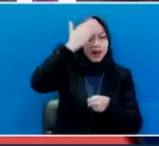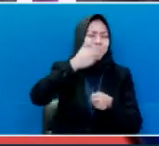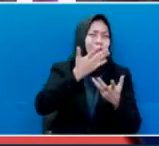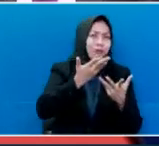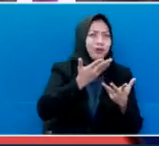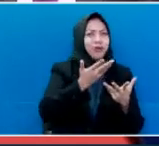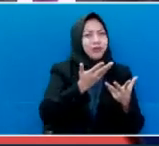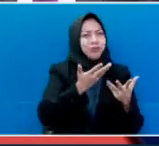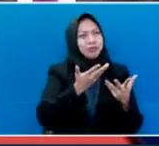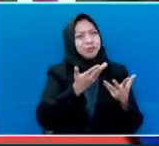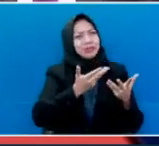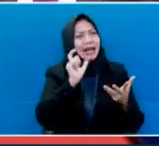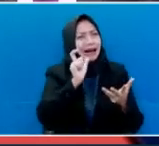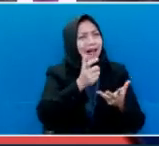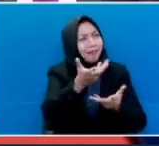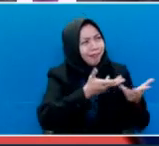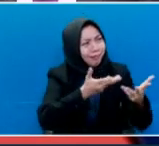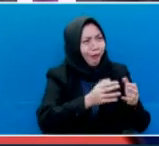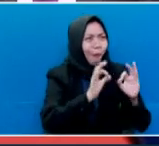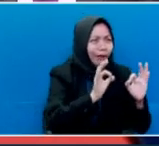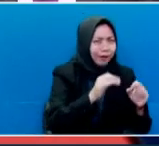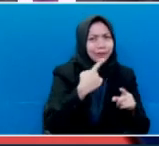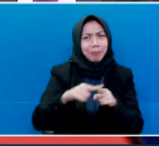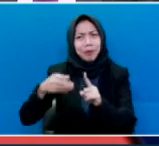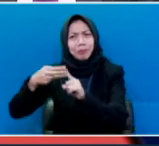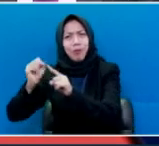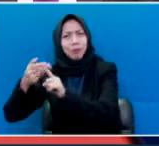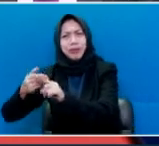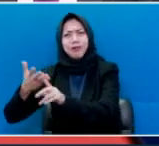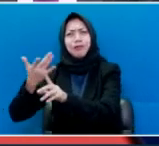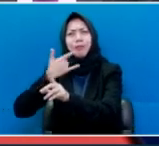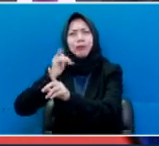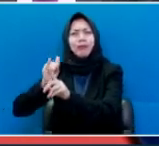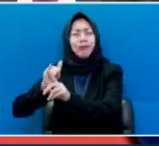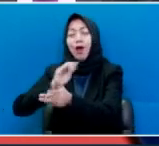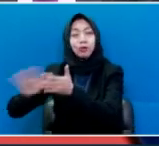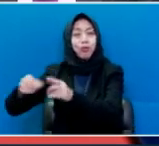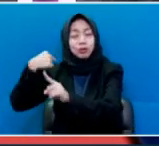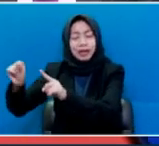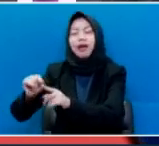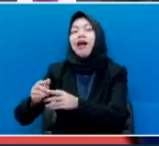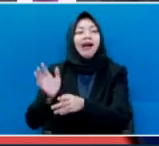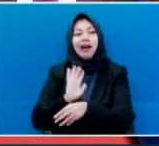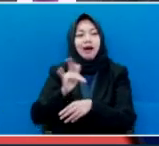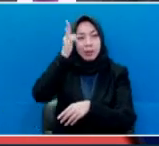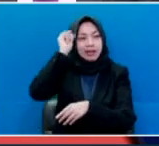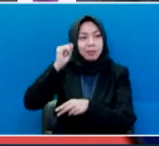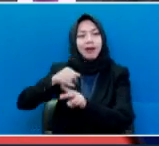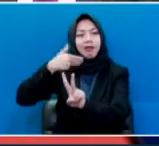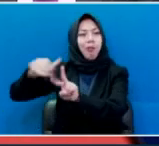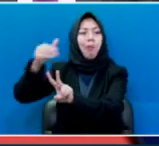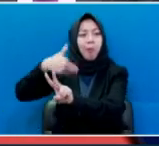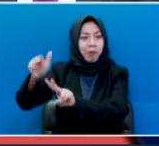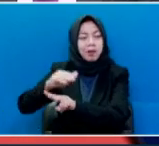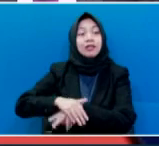aneh gitu Kan sehingga Yaudah satuin aja karena di awal kan masih ada perbedaan perlakuan